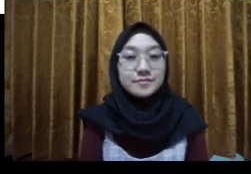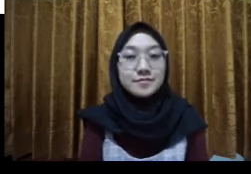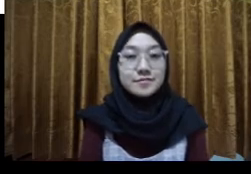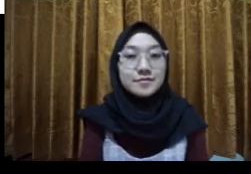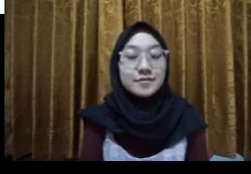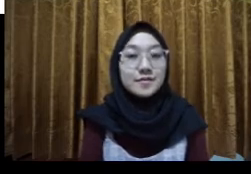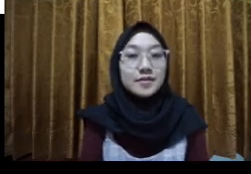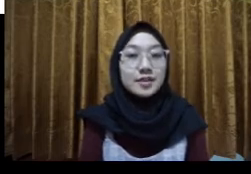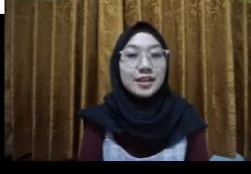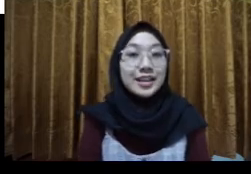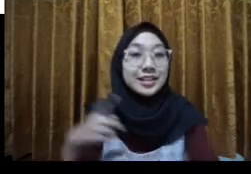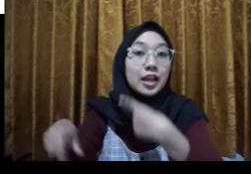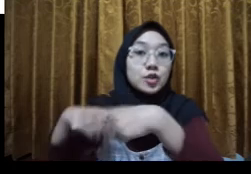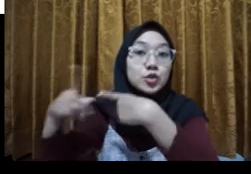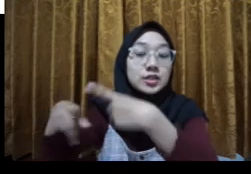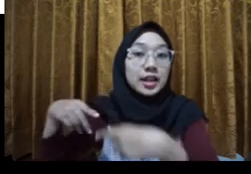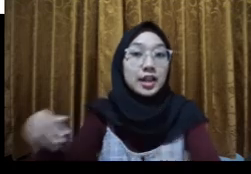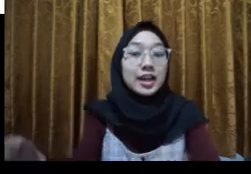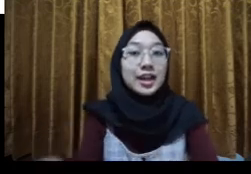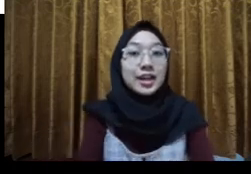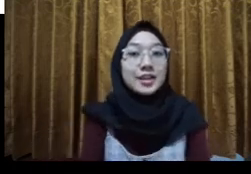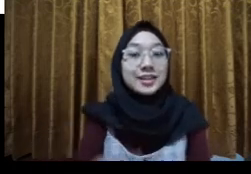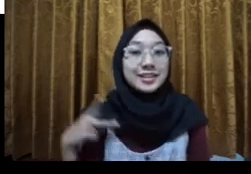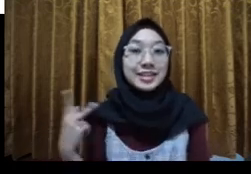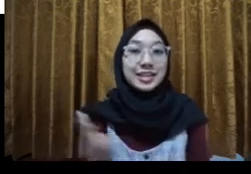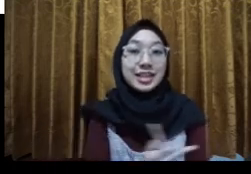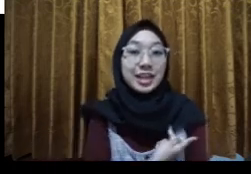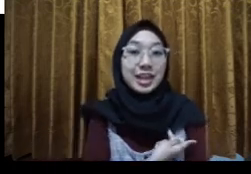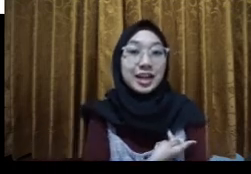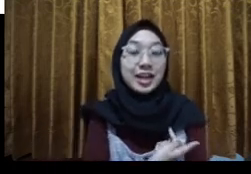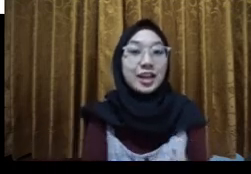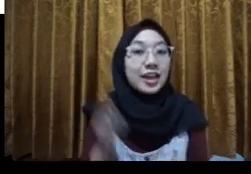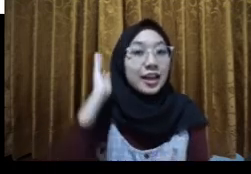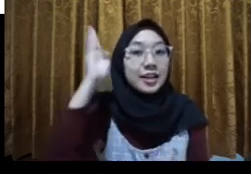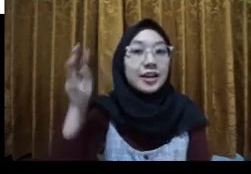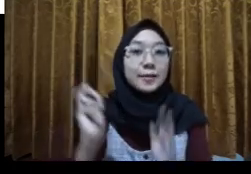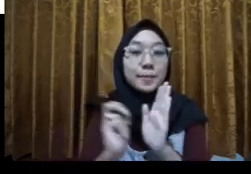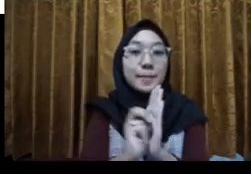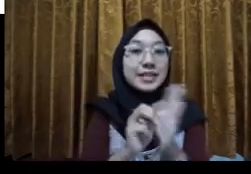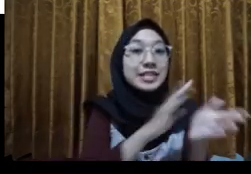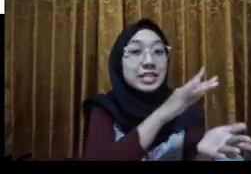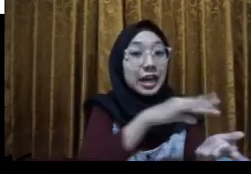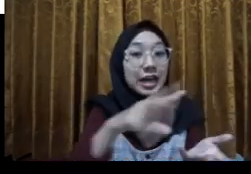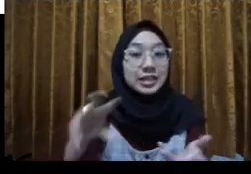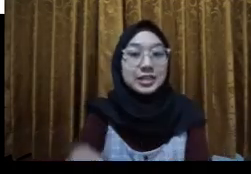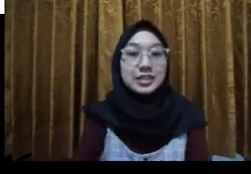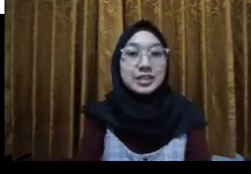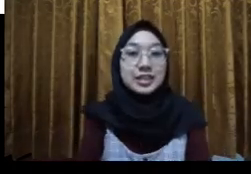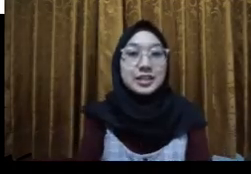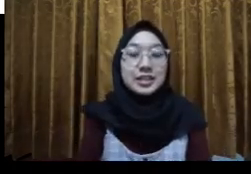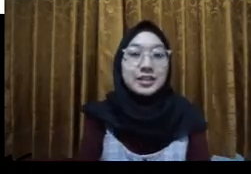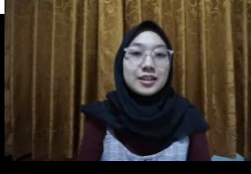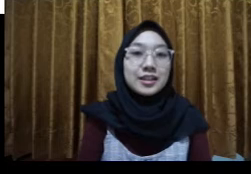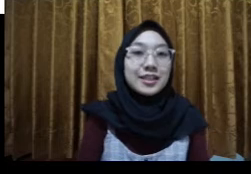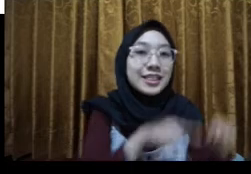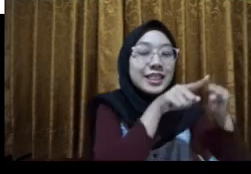kata-kata Preview. Sekarang kita akan mencari di mana kita menyimpan ya. Sesuaikan dengan